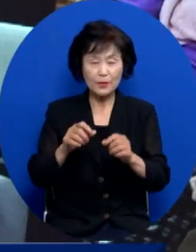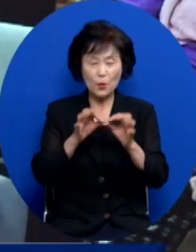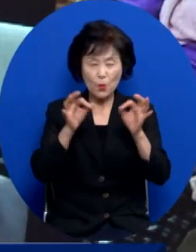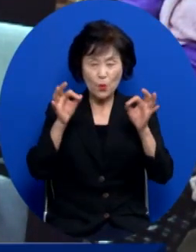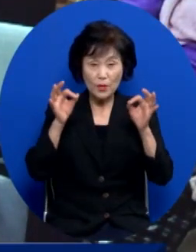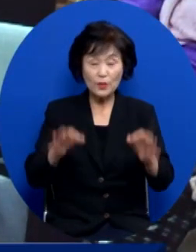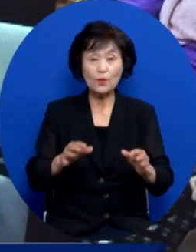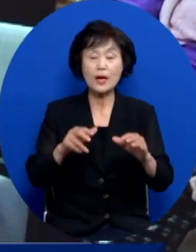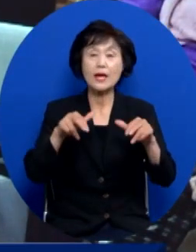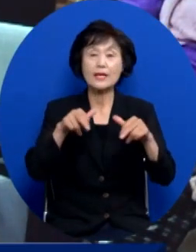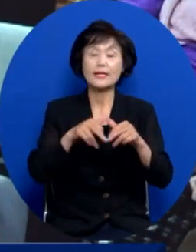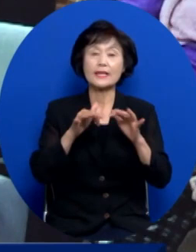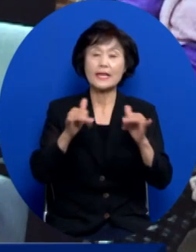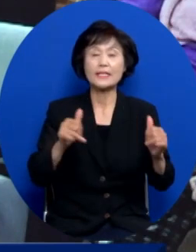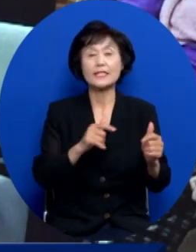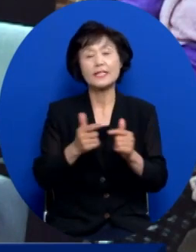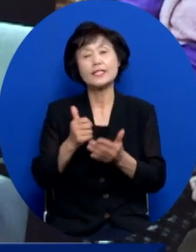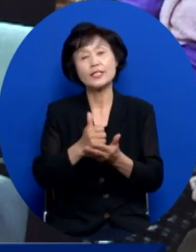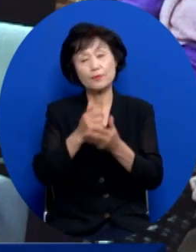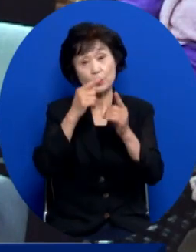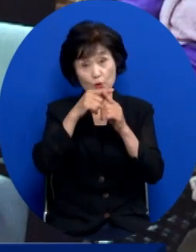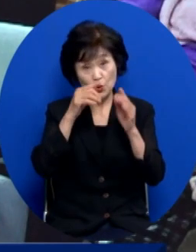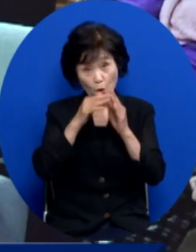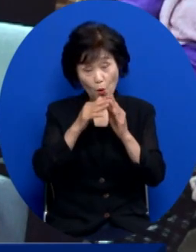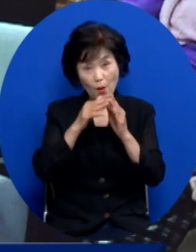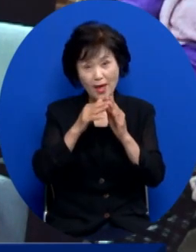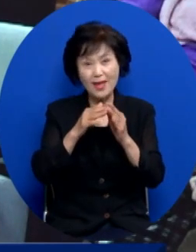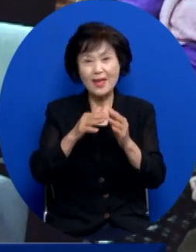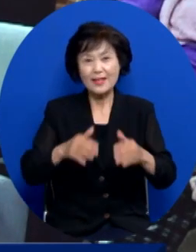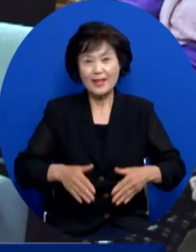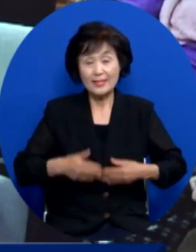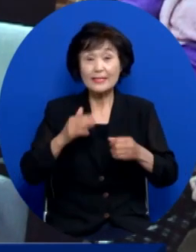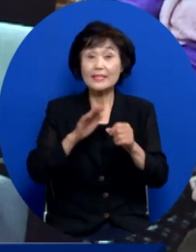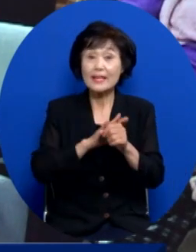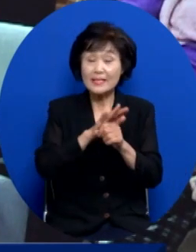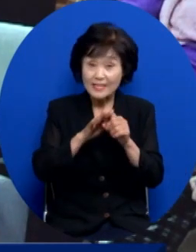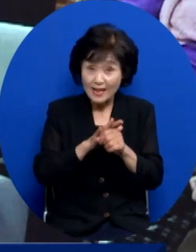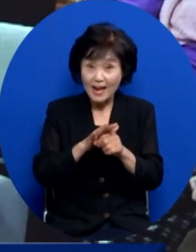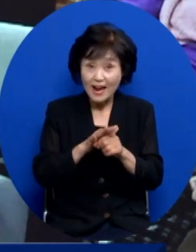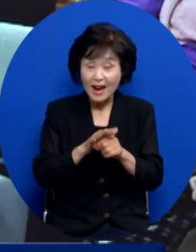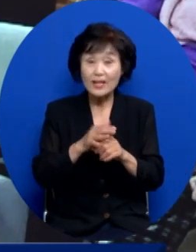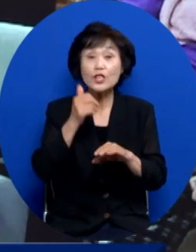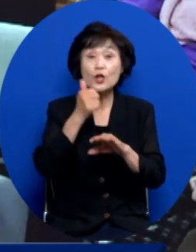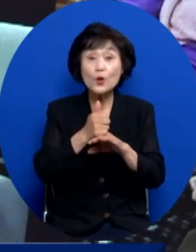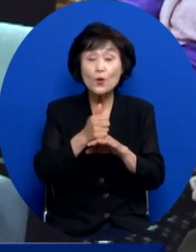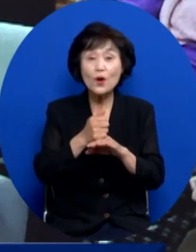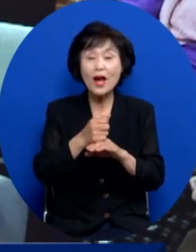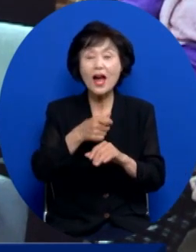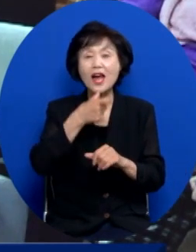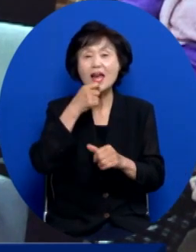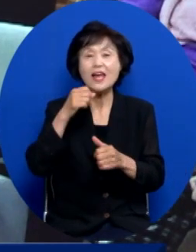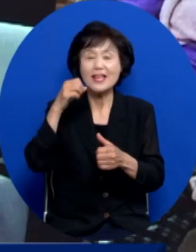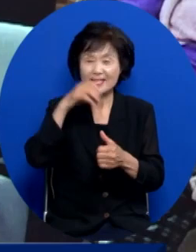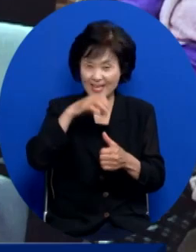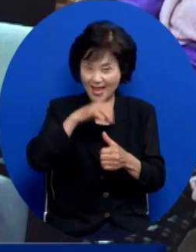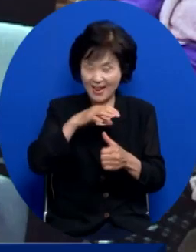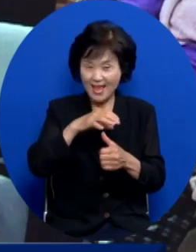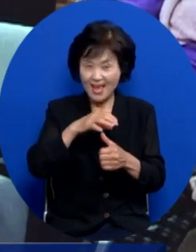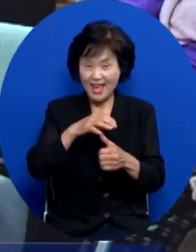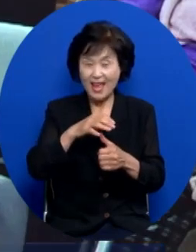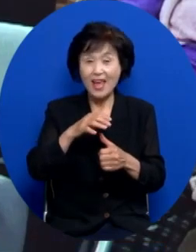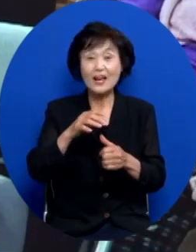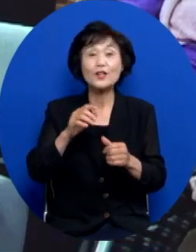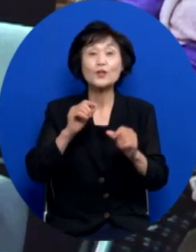섬겨온 교회가 있습니다. 교회가 전해온 따뜻한 사랑이 세례로 결실을 맺었는데요. 은혜의 현장을 구요한